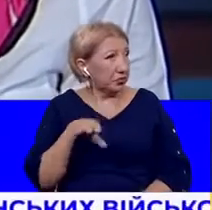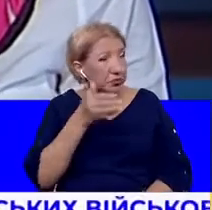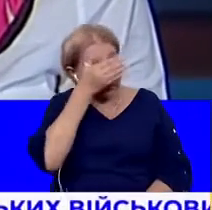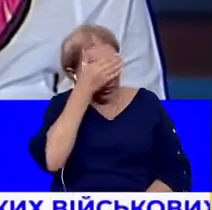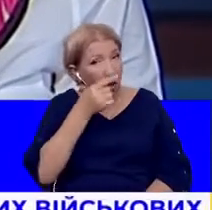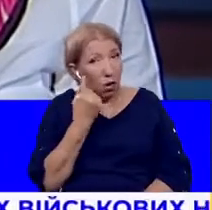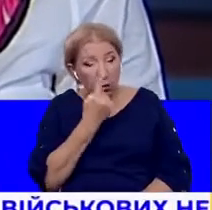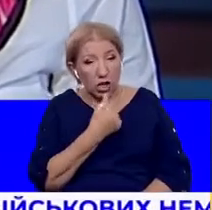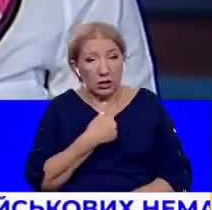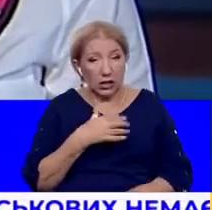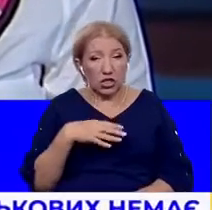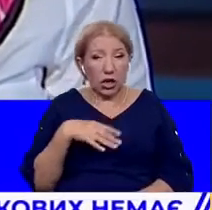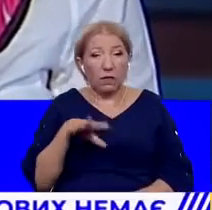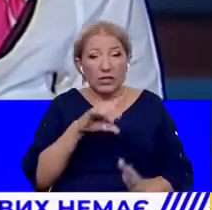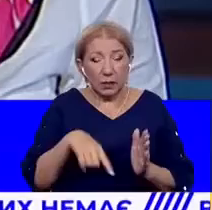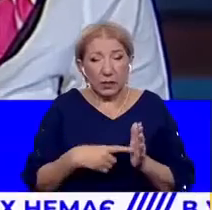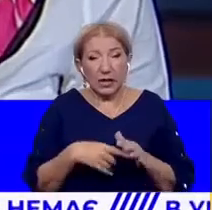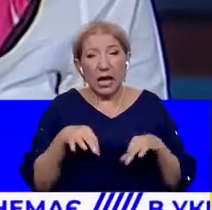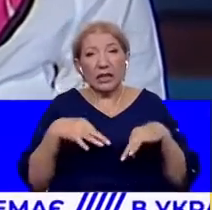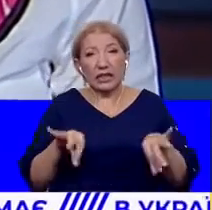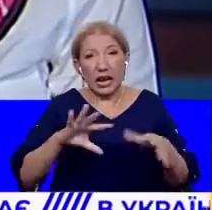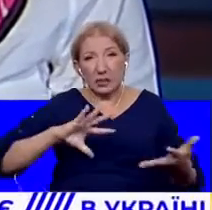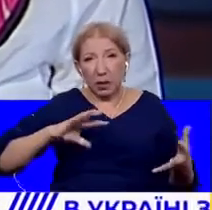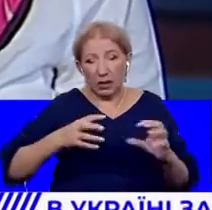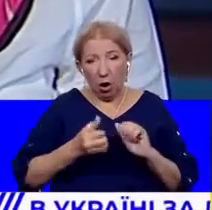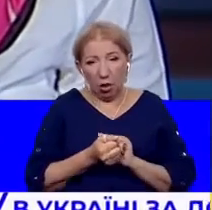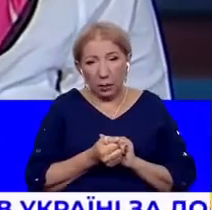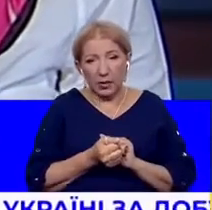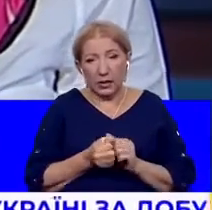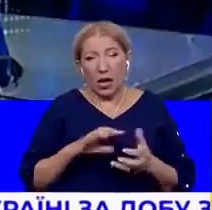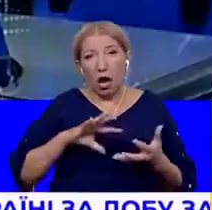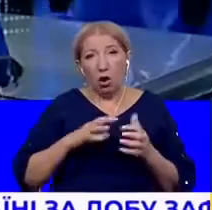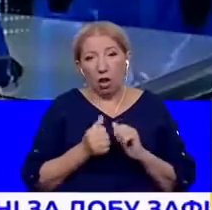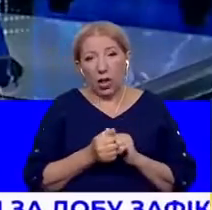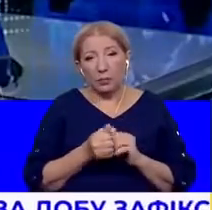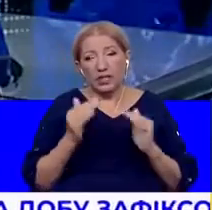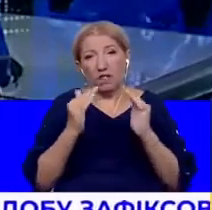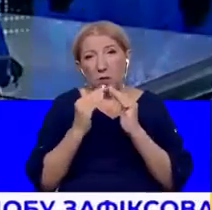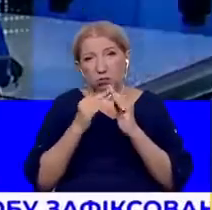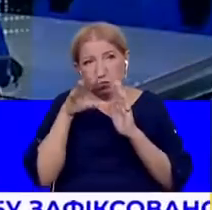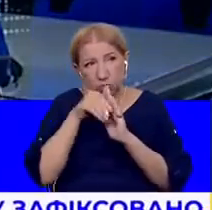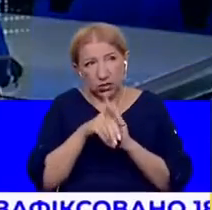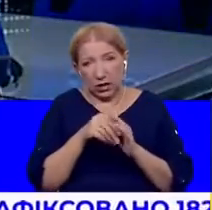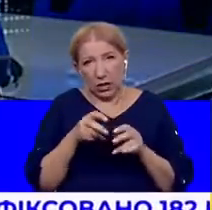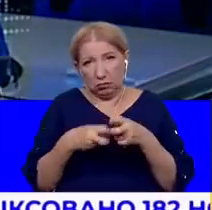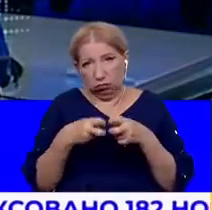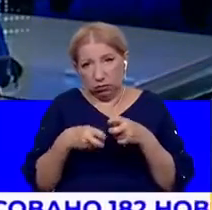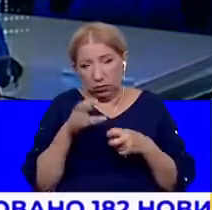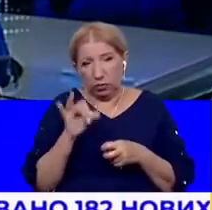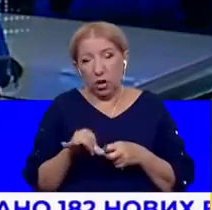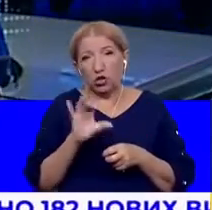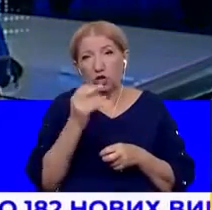закривати очі, то нас чекає у всіх місцях транспортний колапс, колапс в будинках, колапс